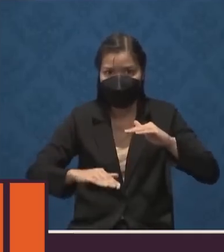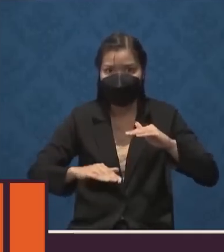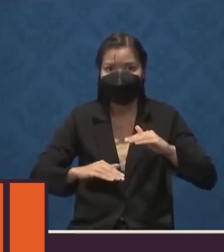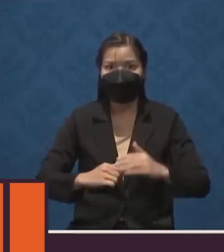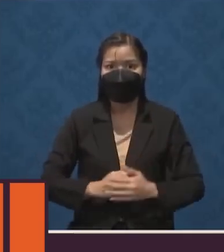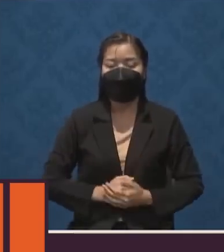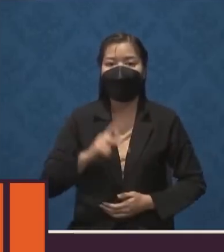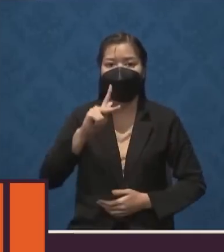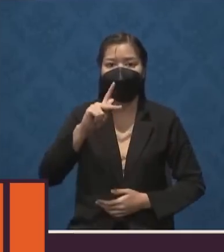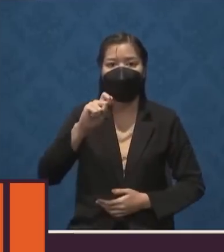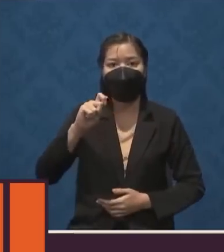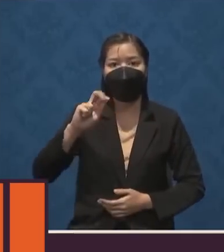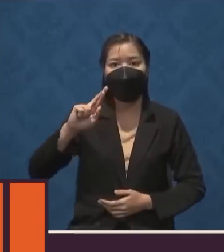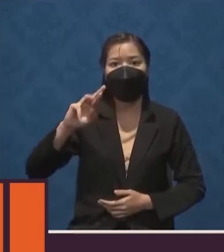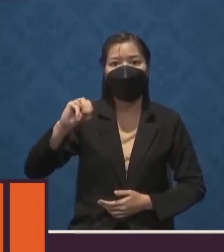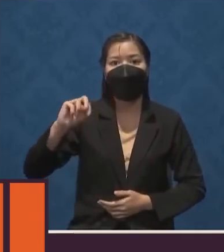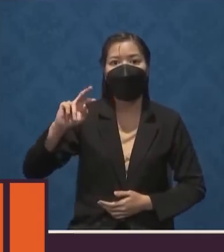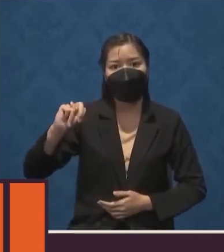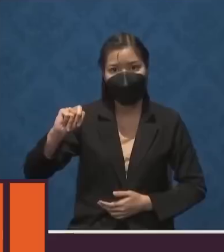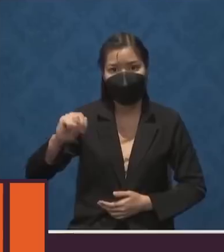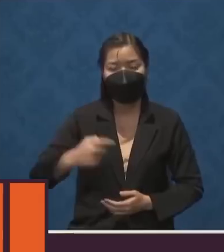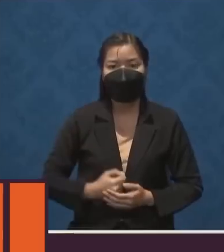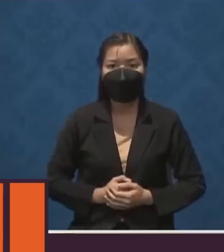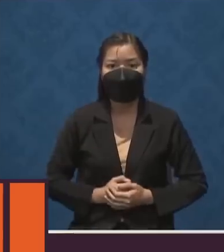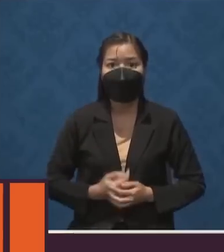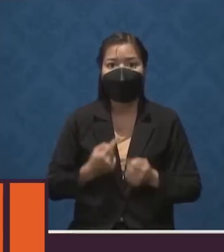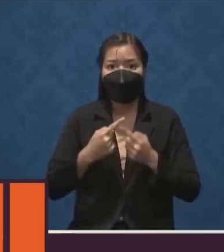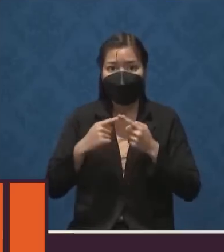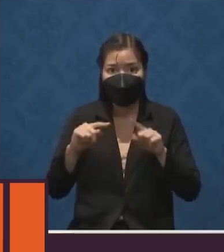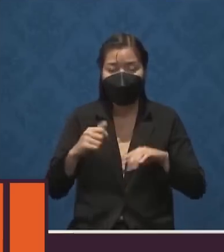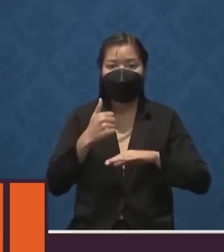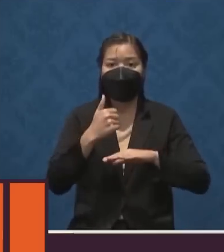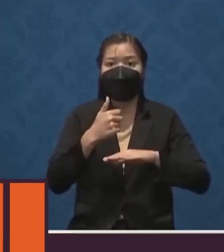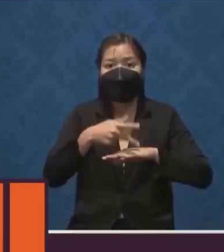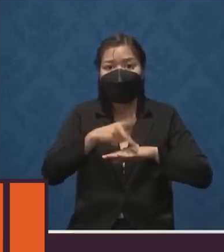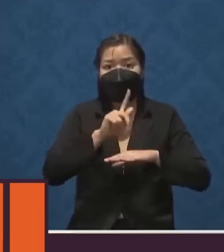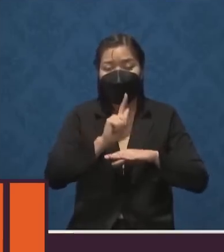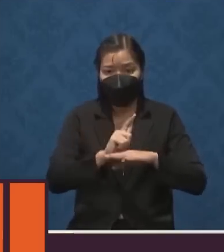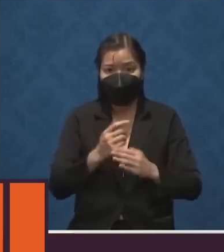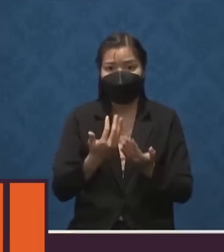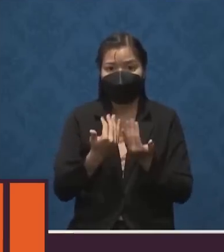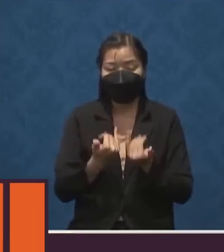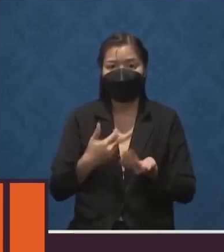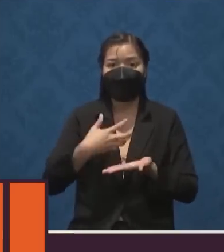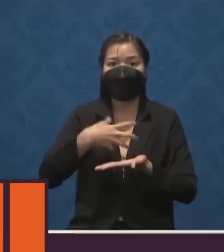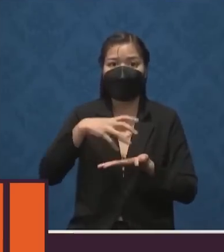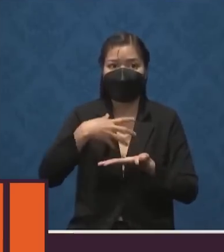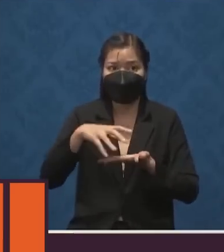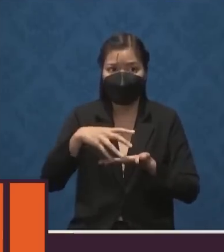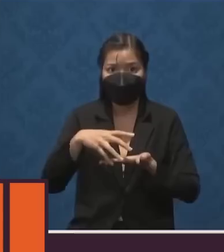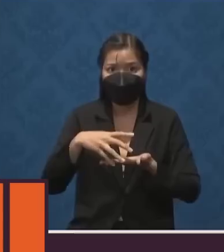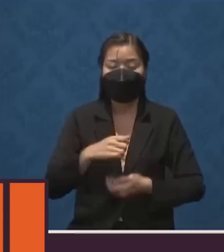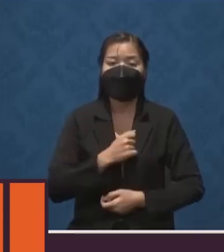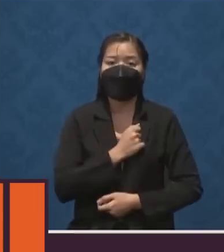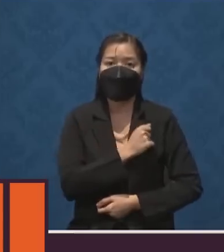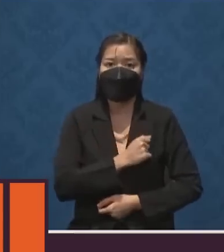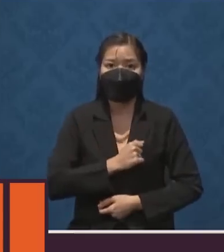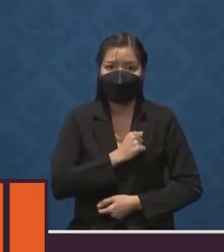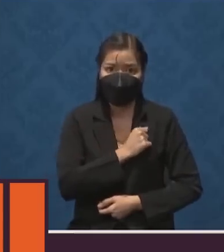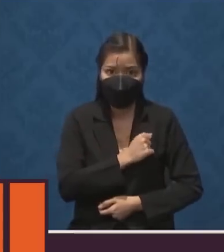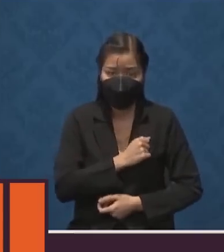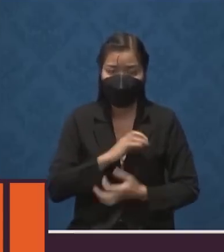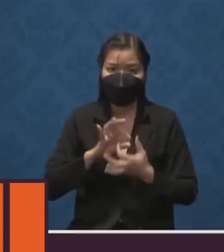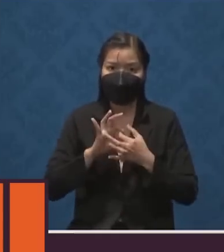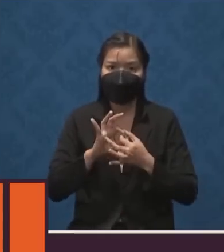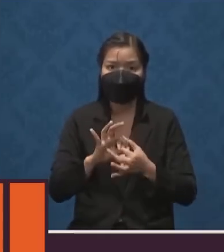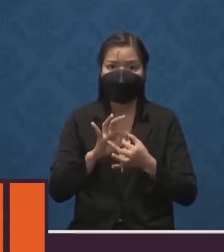ีในปีนี้แต่ถมาทางครัผมต้องขอทิงค้ายการอภิปลายครั้นี้ครัด้วยการแดงความเสยใจและแดงความเปห